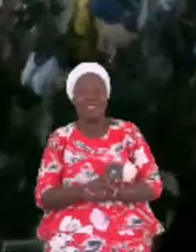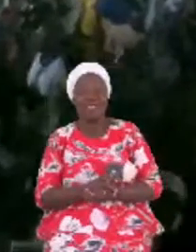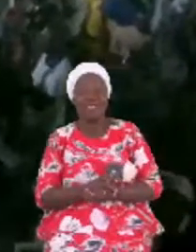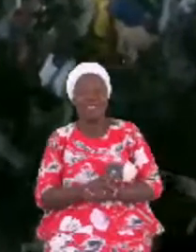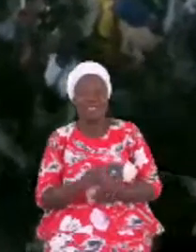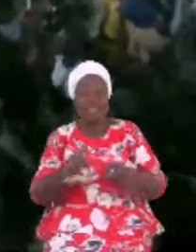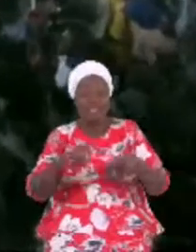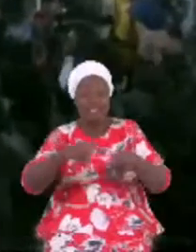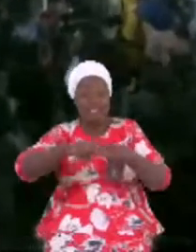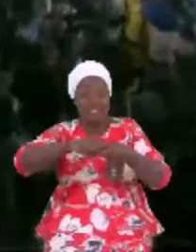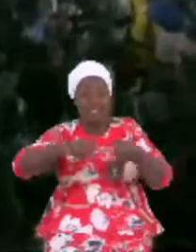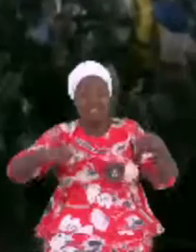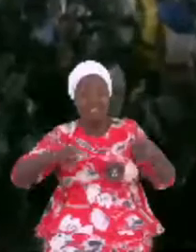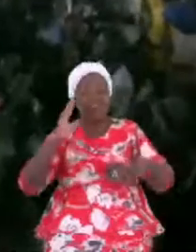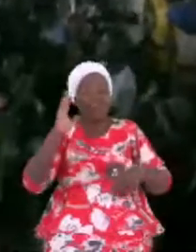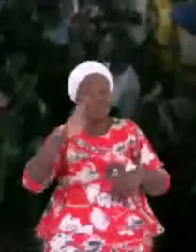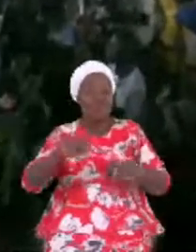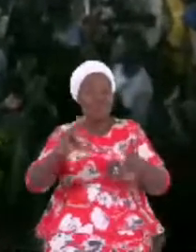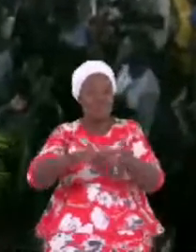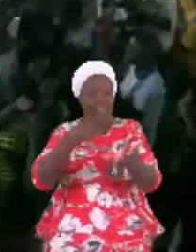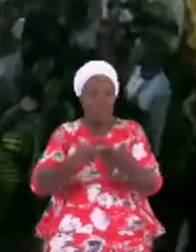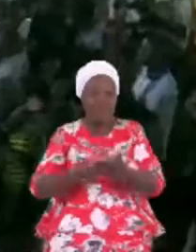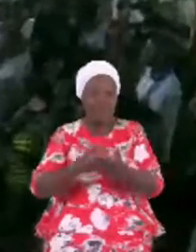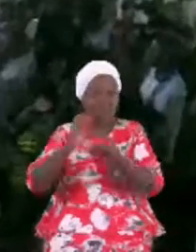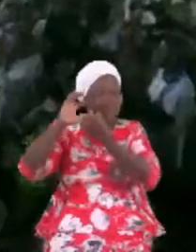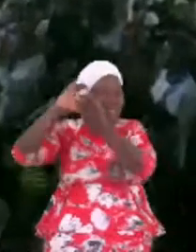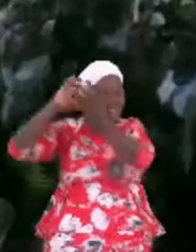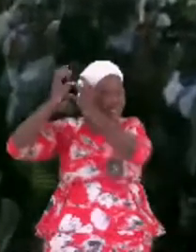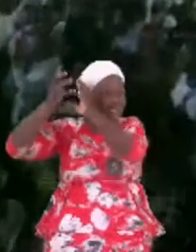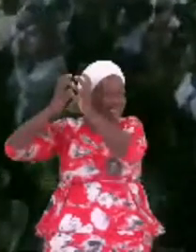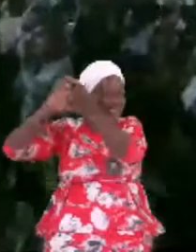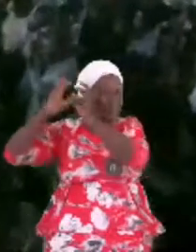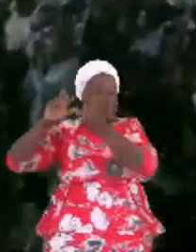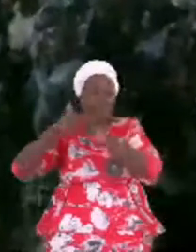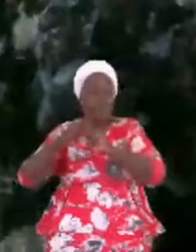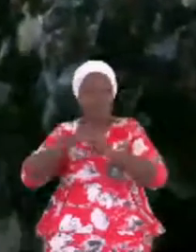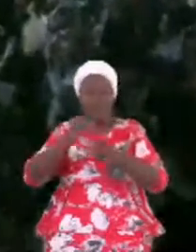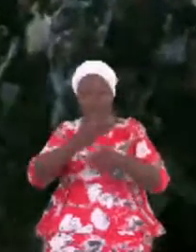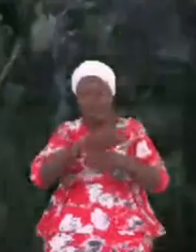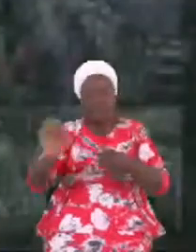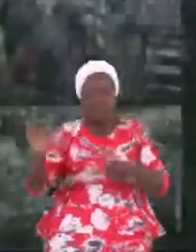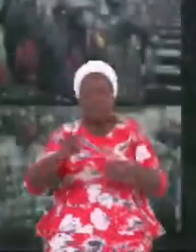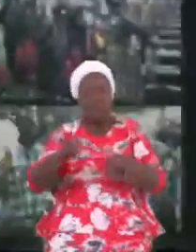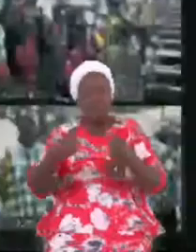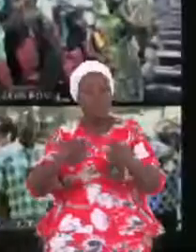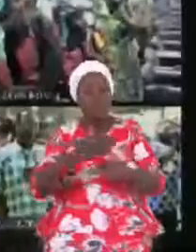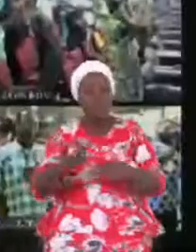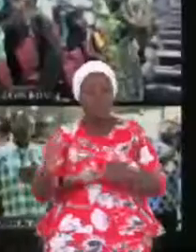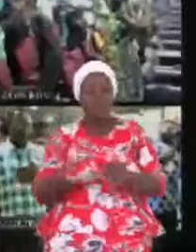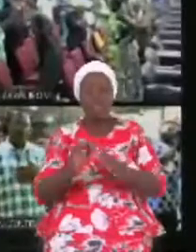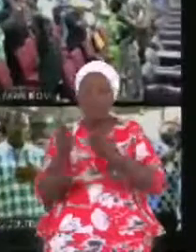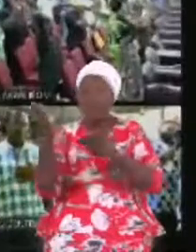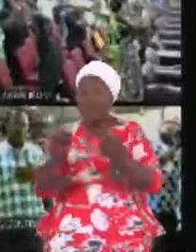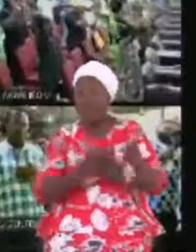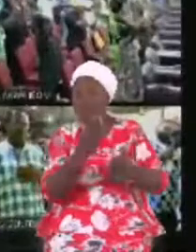Les chaînes vont tomber. Les problèmes mentaux vont disparaître. Lève cette main. Si tu as